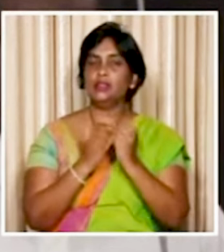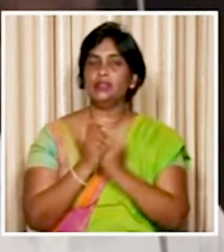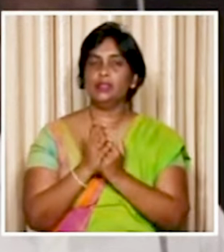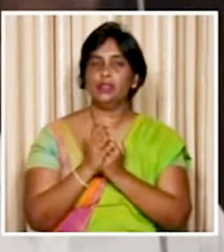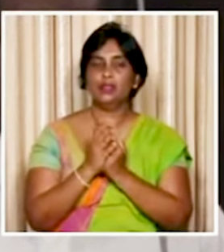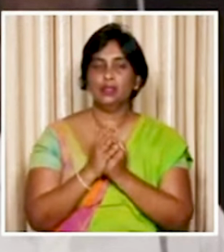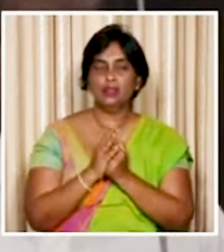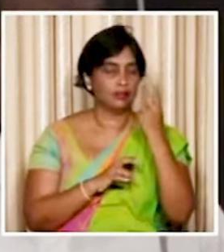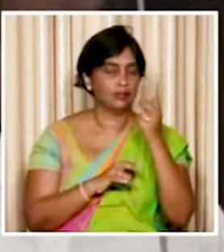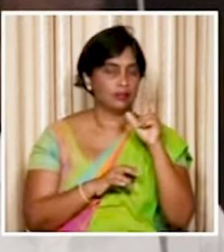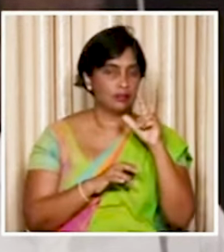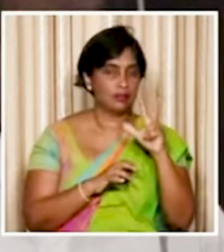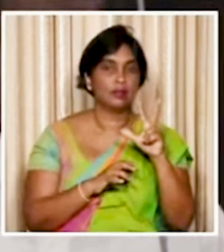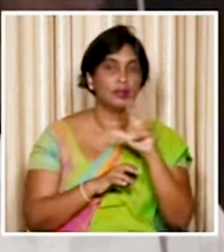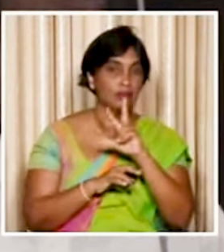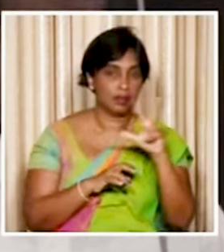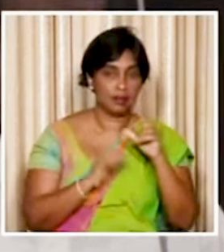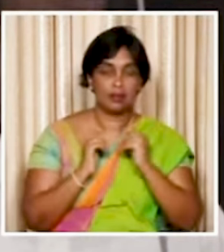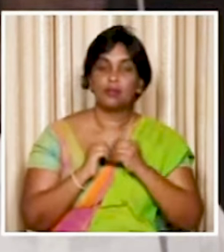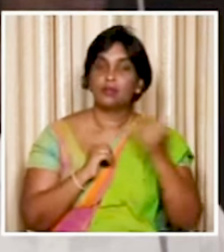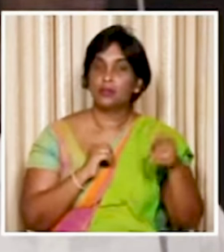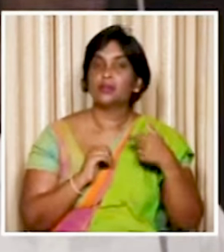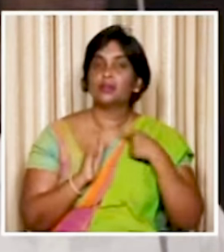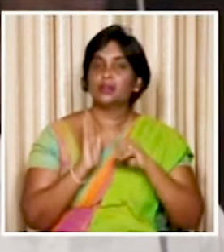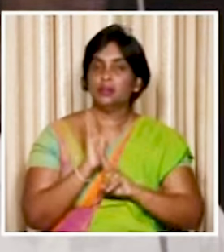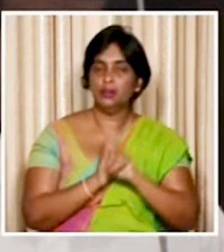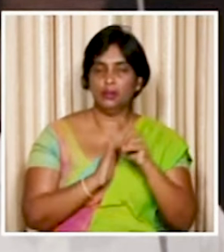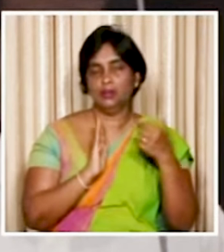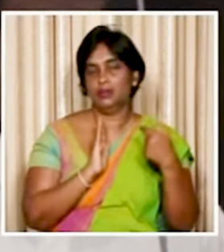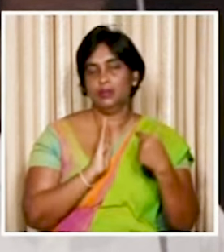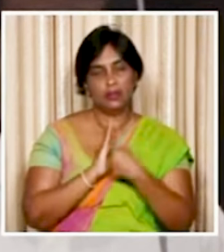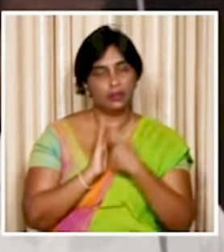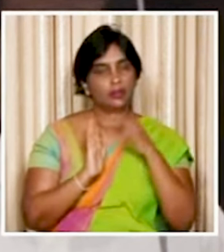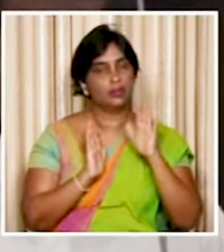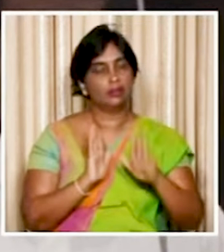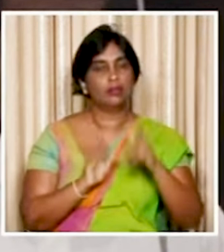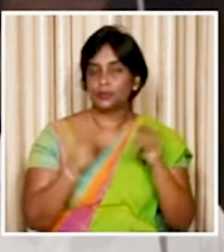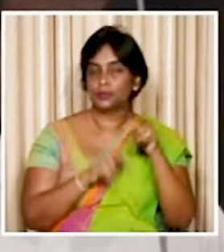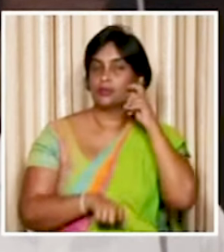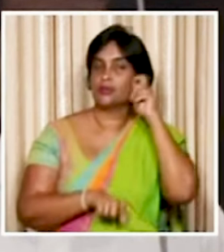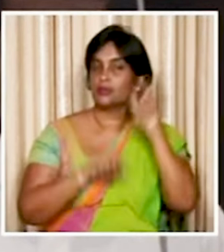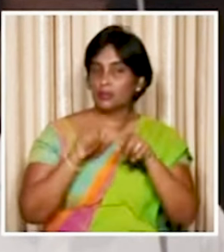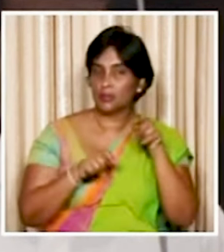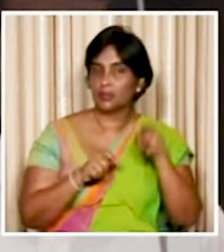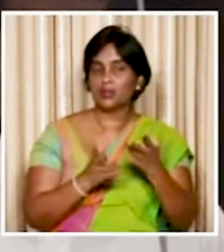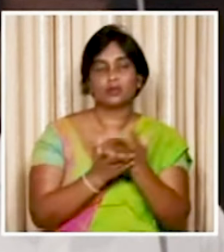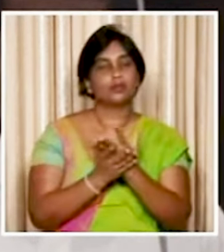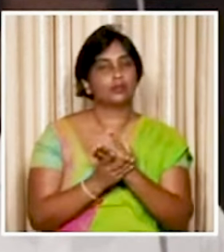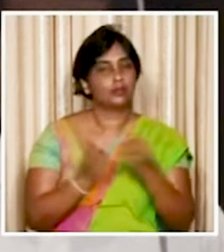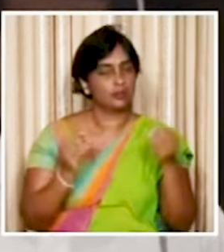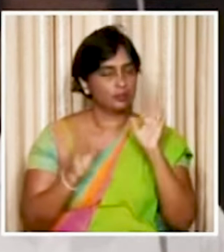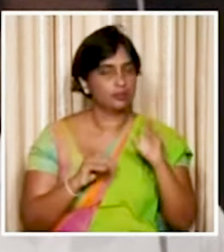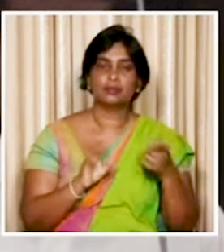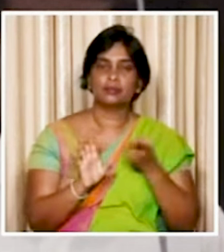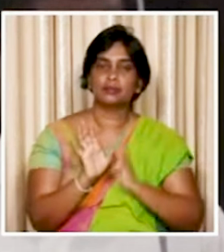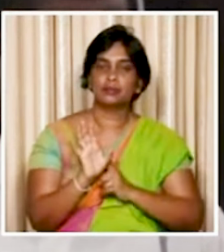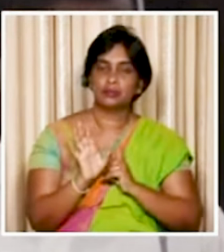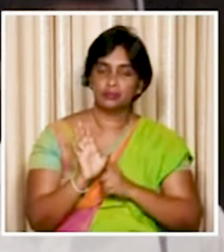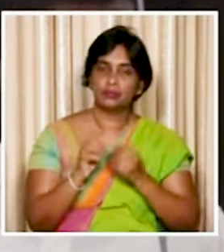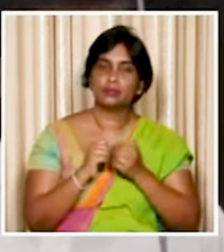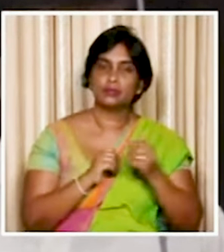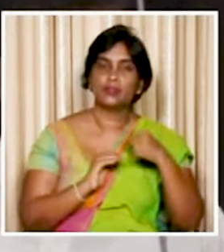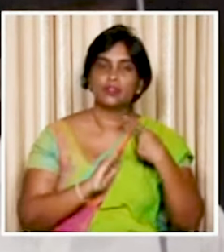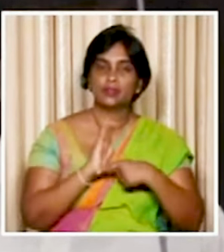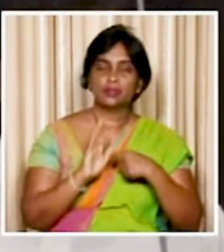1948 ஆண்டுக்கு பிற்பாடு வடக்கு கிழக்கில் இருக்கிற சிறுபான்மை மக்களை இல்லாதொழிப்பதற்காக தொடர்ச்சியாக வந்த ஆட்சியாளர்கள்